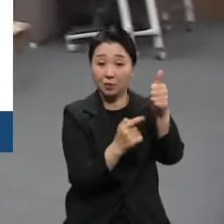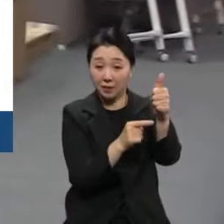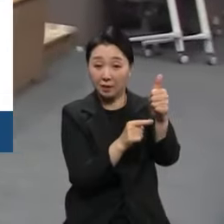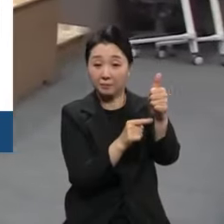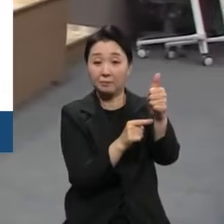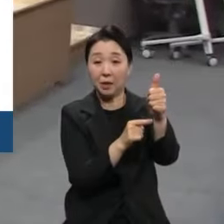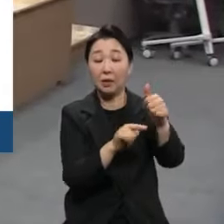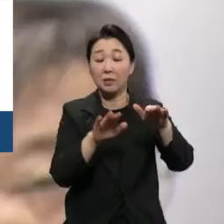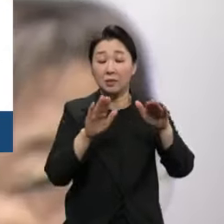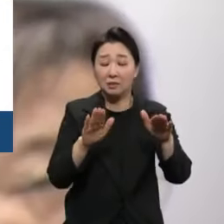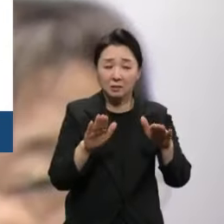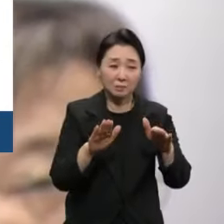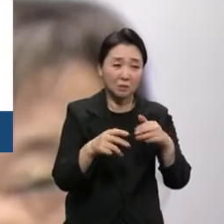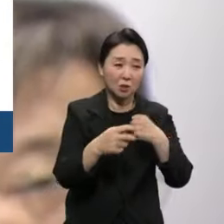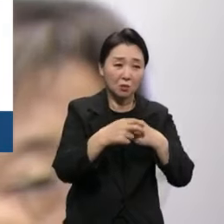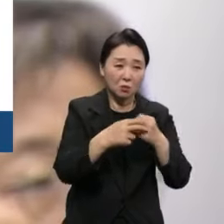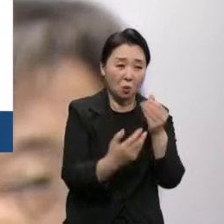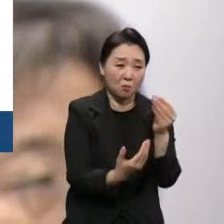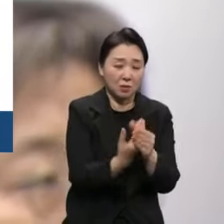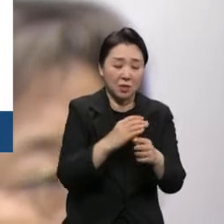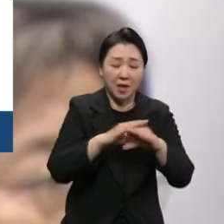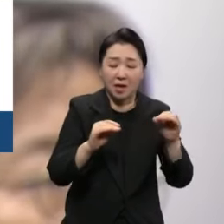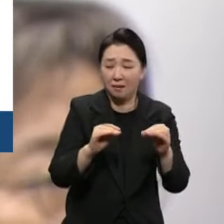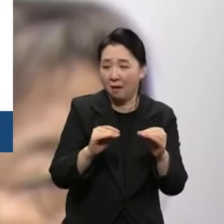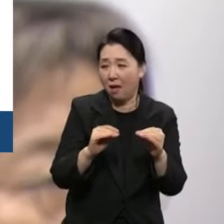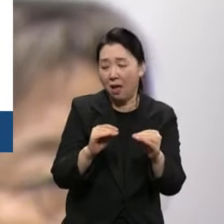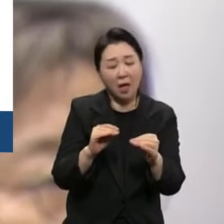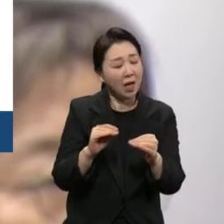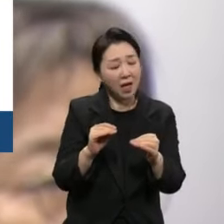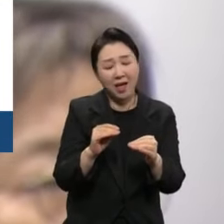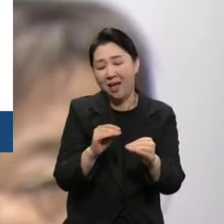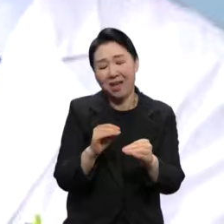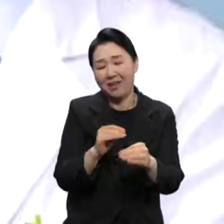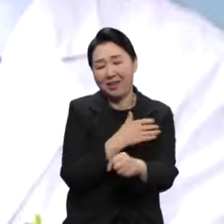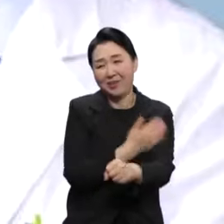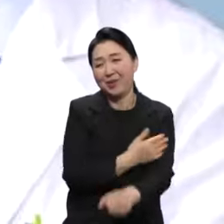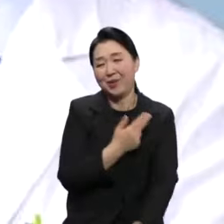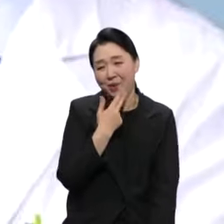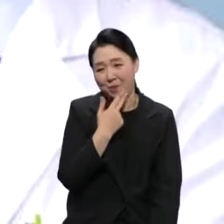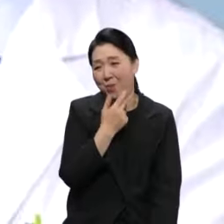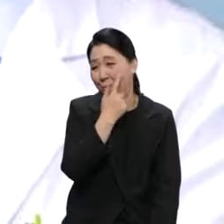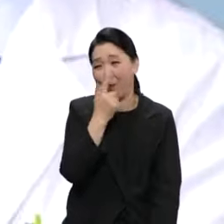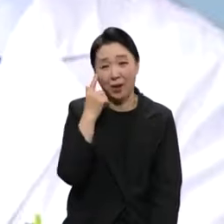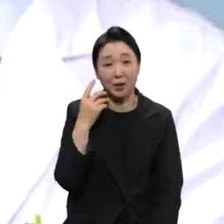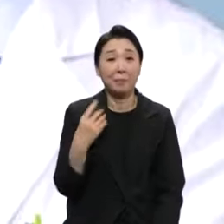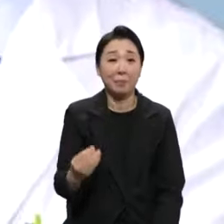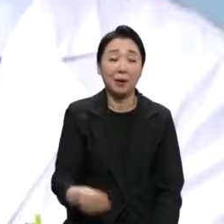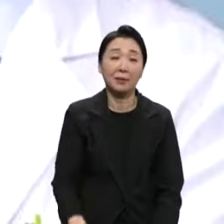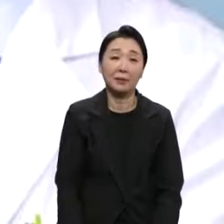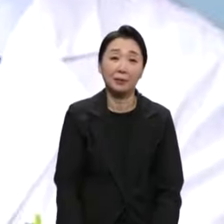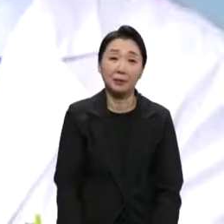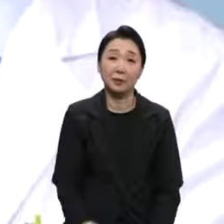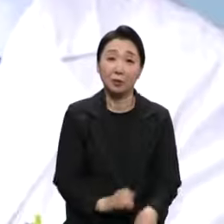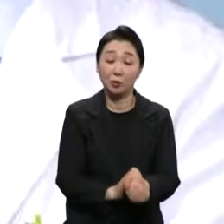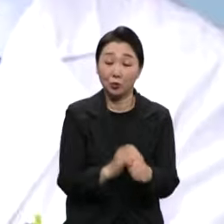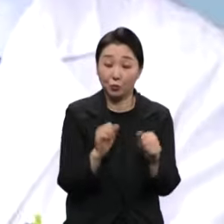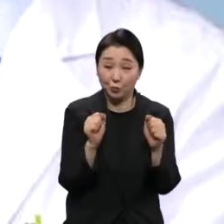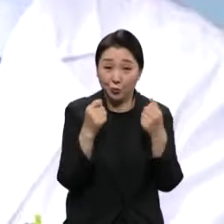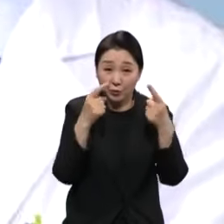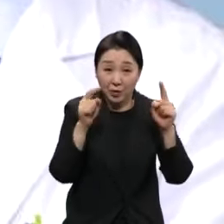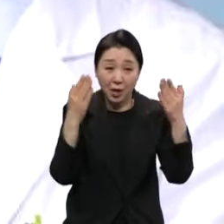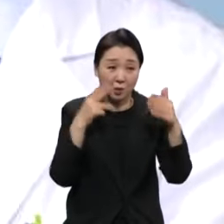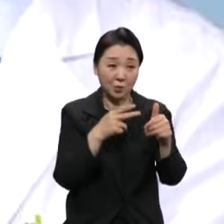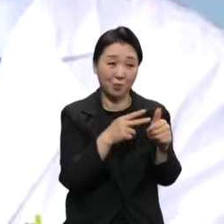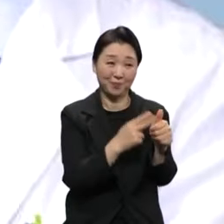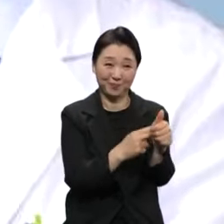사태를 해결할 의지도 능력도 없다는 것을 확인한 담화라고 했고 배장환 충북대 비대위원장은 정부는